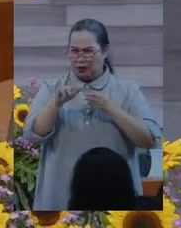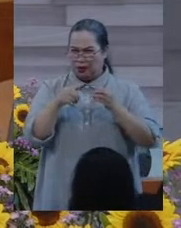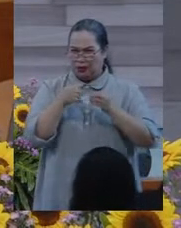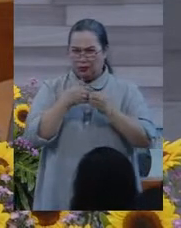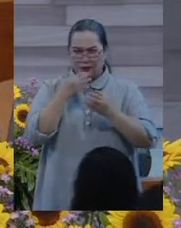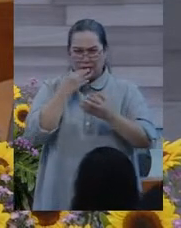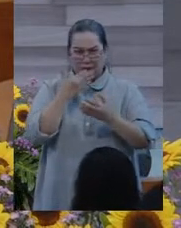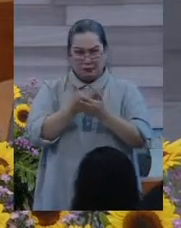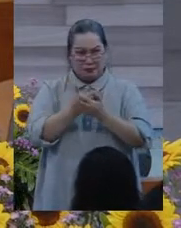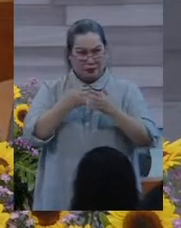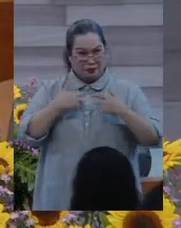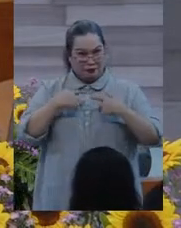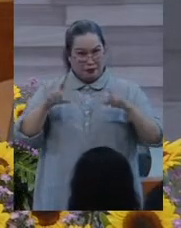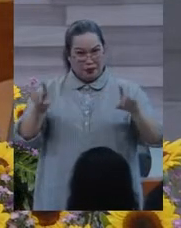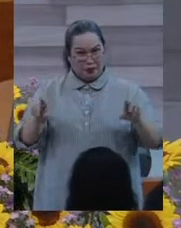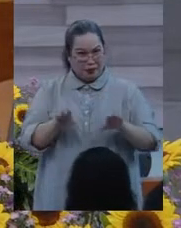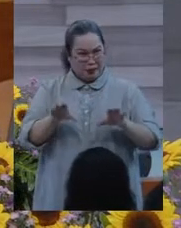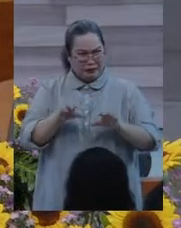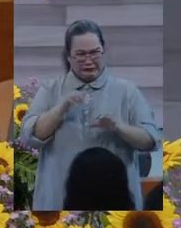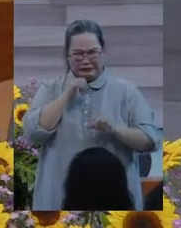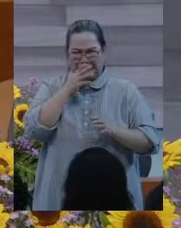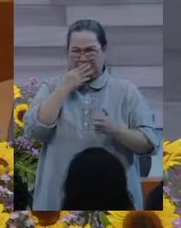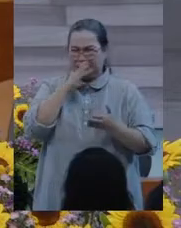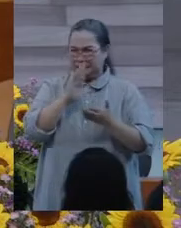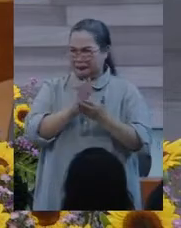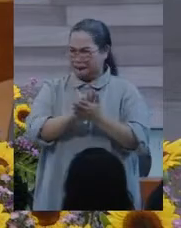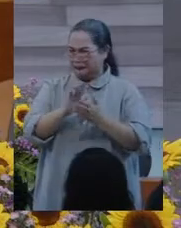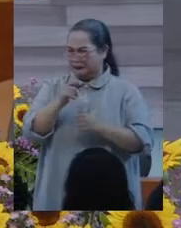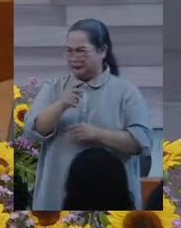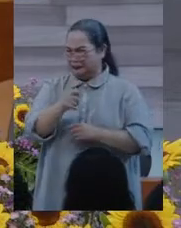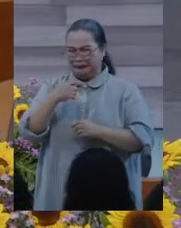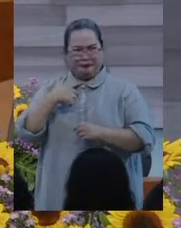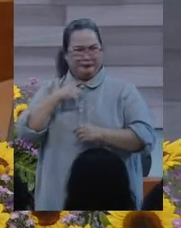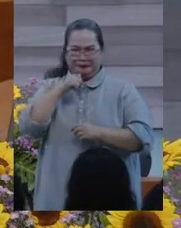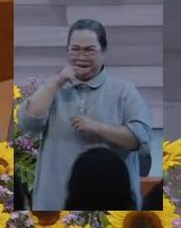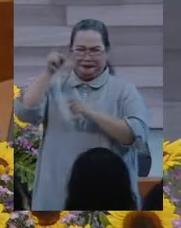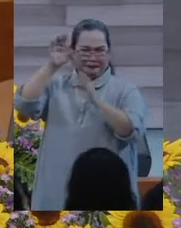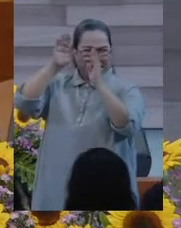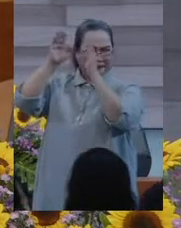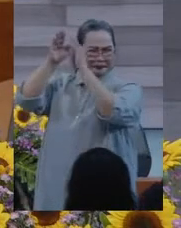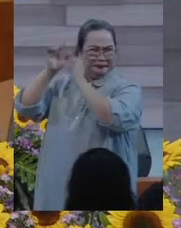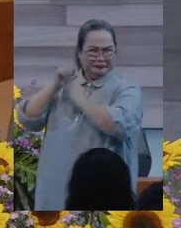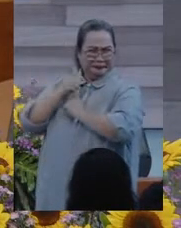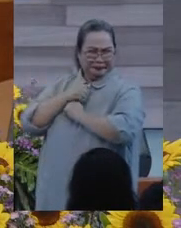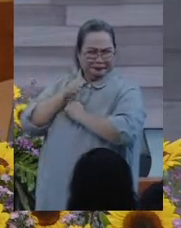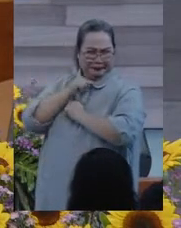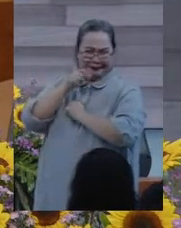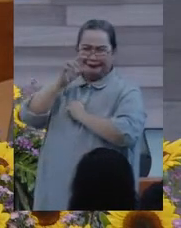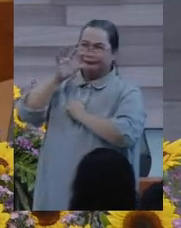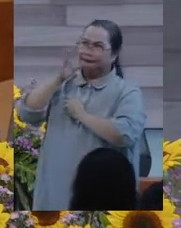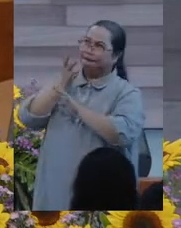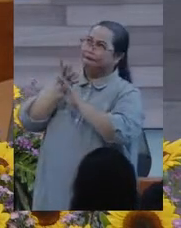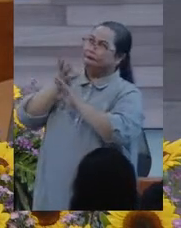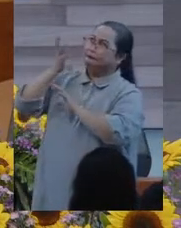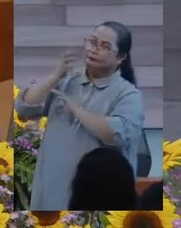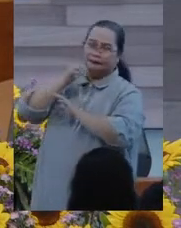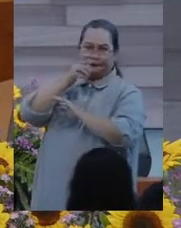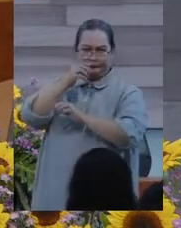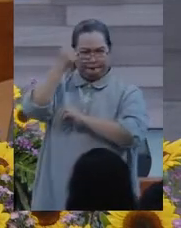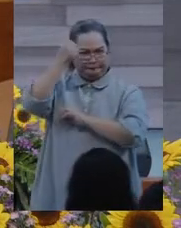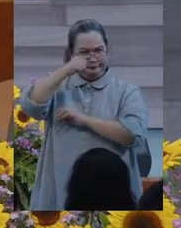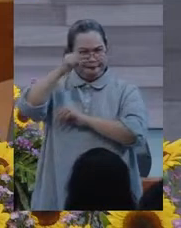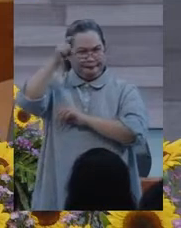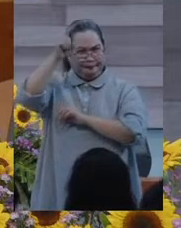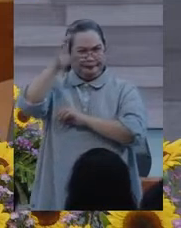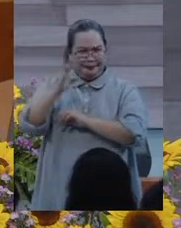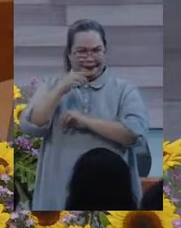of deeds, ungodliness that they have committed in such an ungodly way and of all the